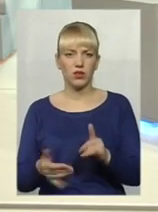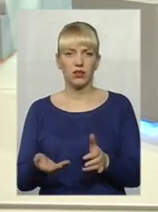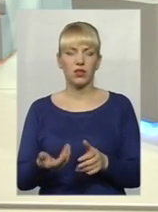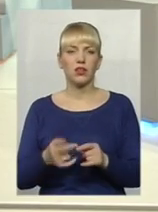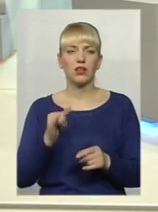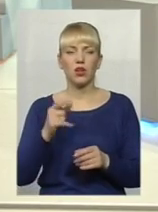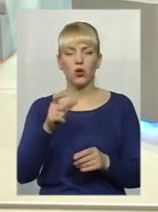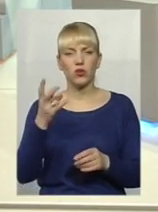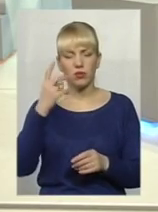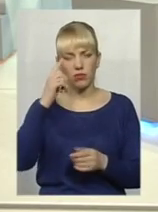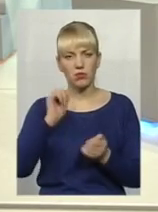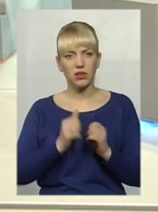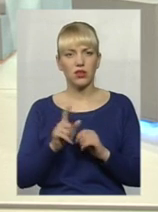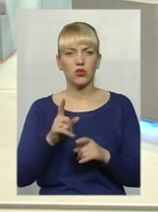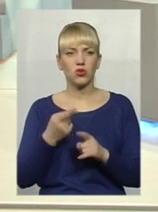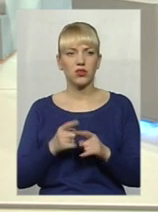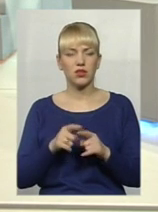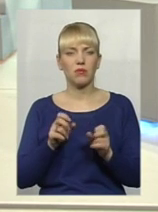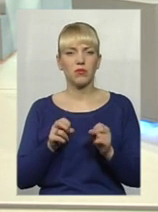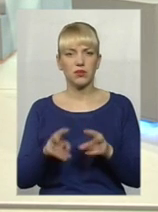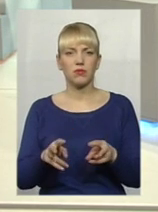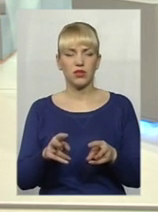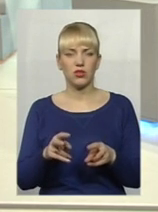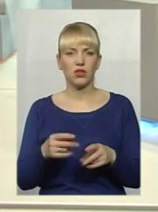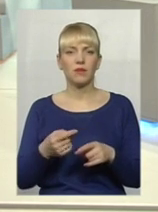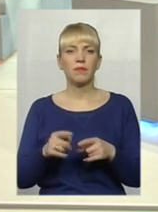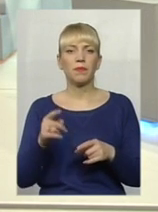все одно слід пам'ятати про небезпечність таких відходів, про